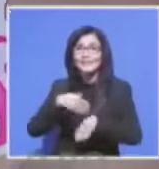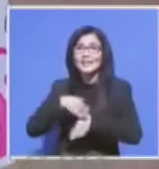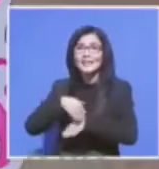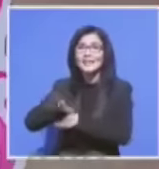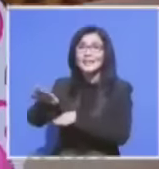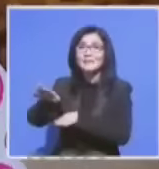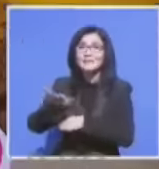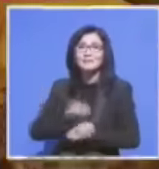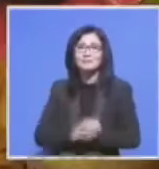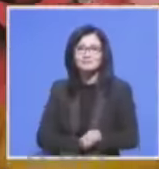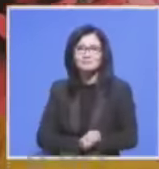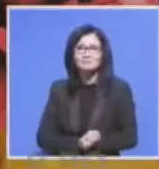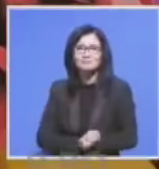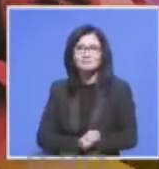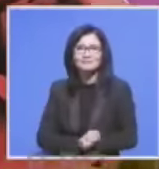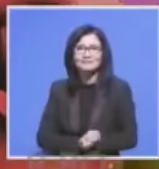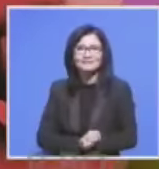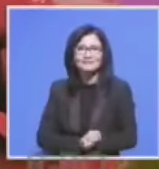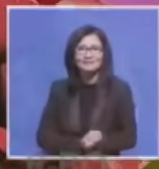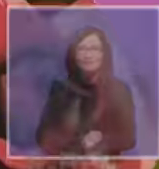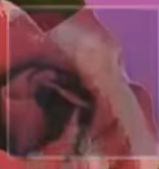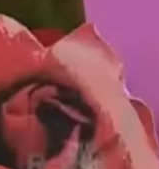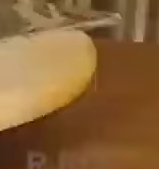sayangi. Kami segera kembali.